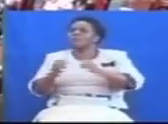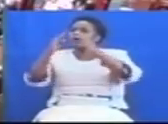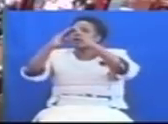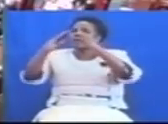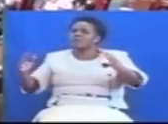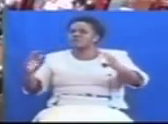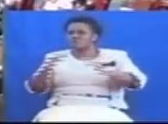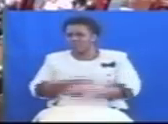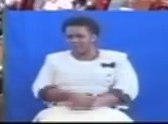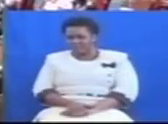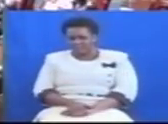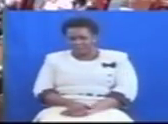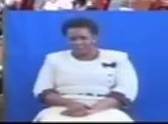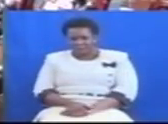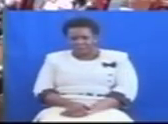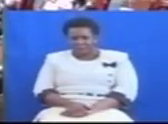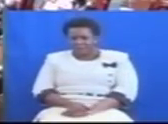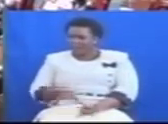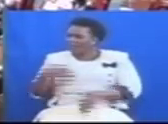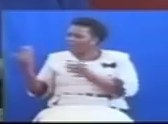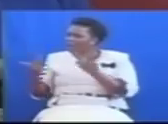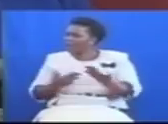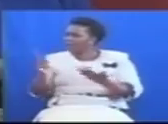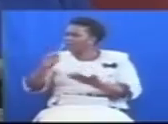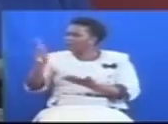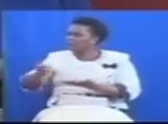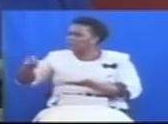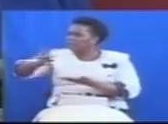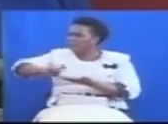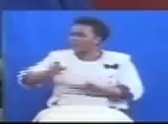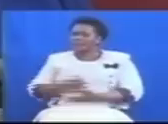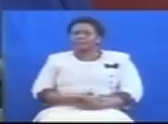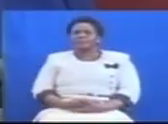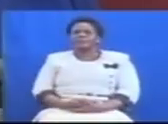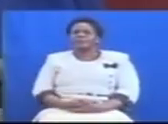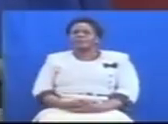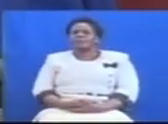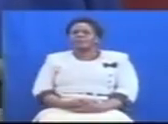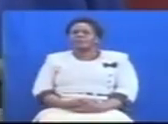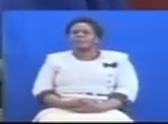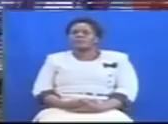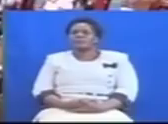Mheshimiwa Roda Kunchera, swali la nyongeza.